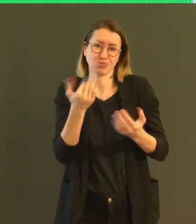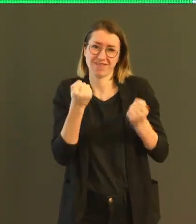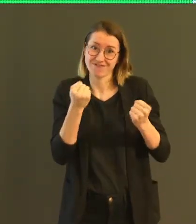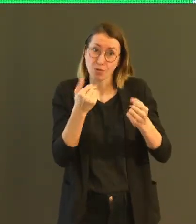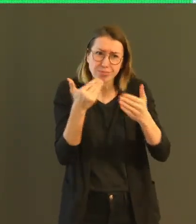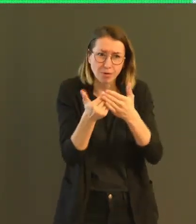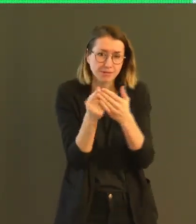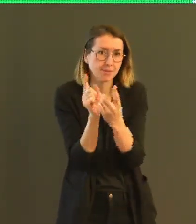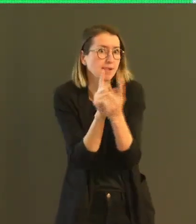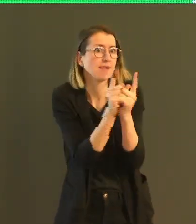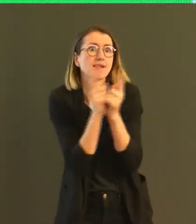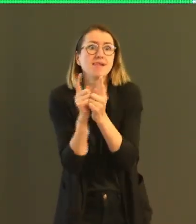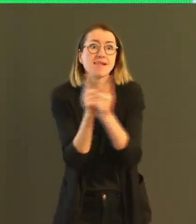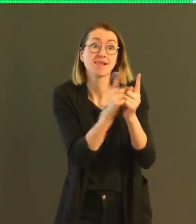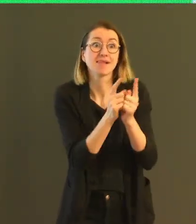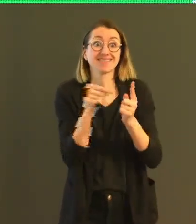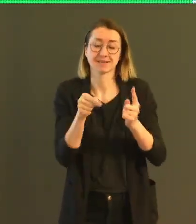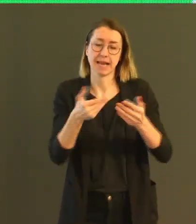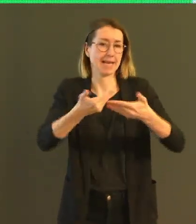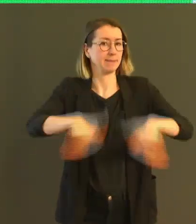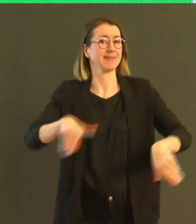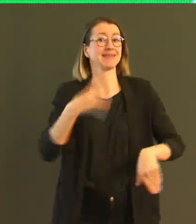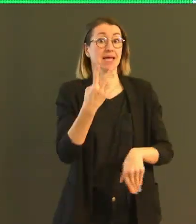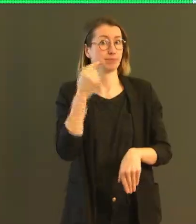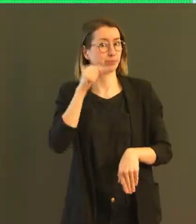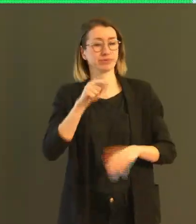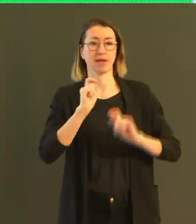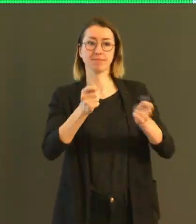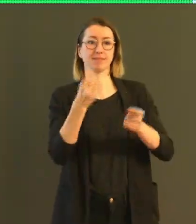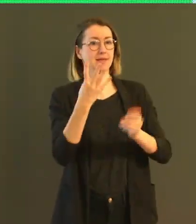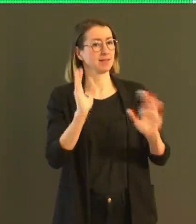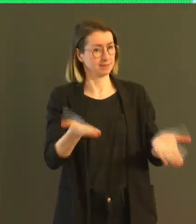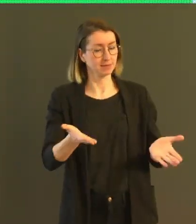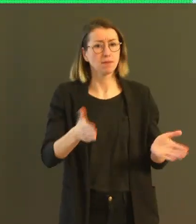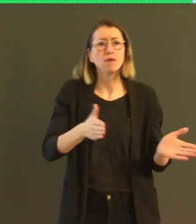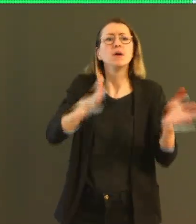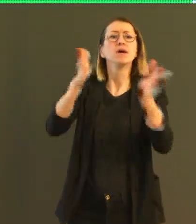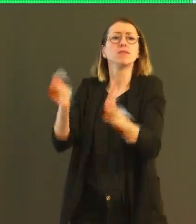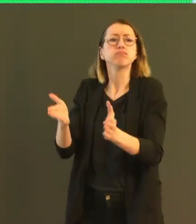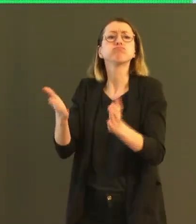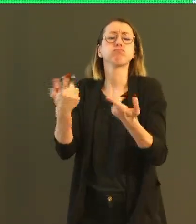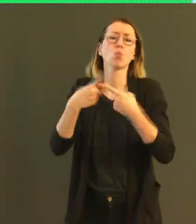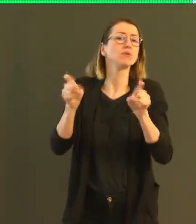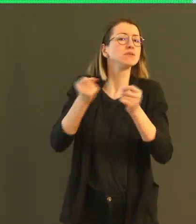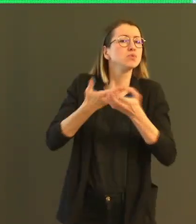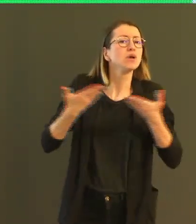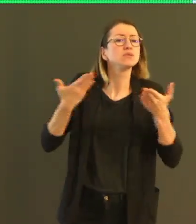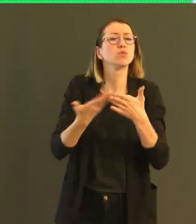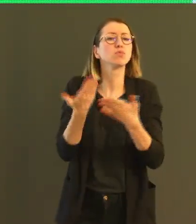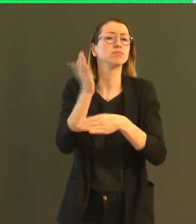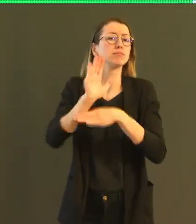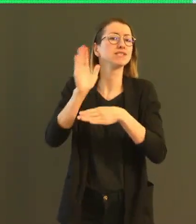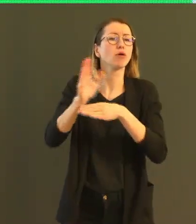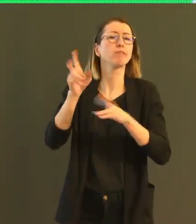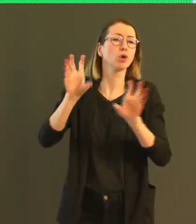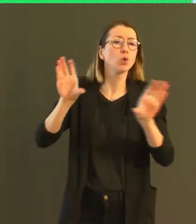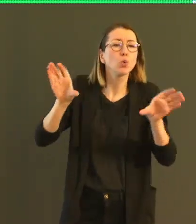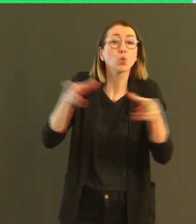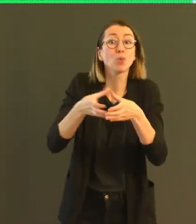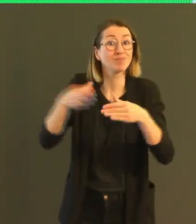nombre limité de personnes par contre si on s'attache par exemple au nombre de personnes lors d'un mariage